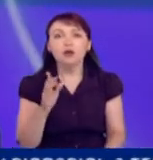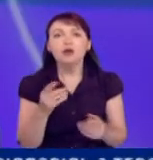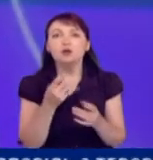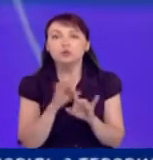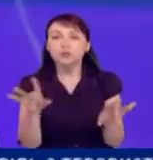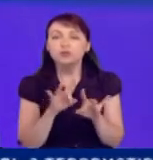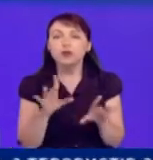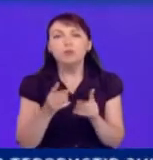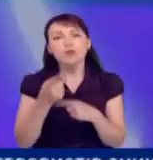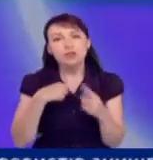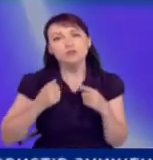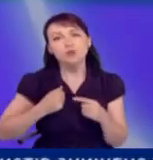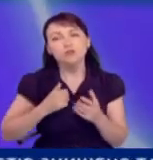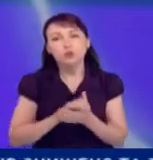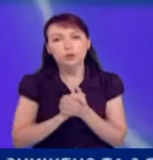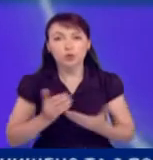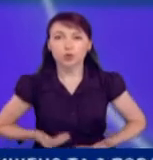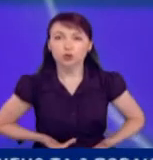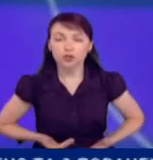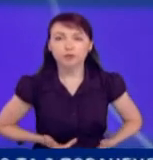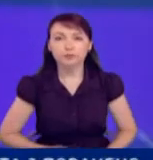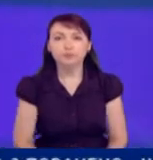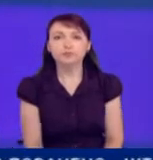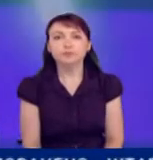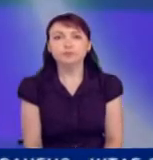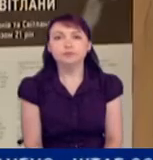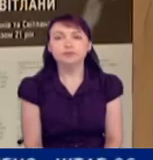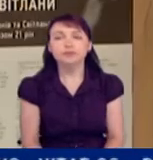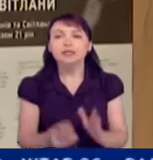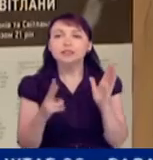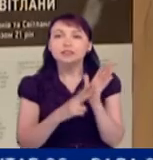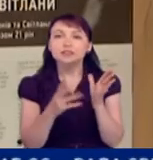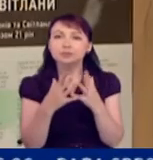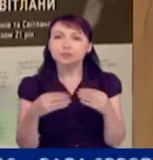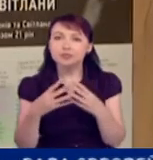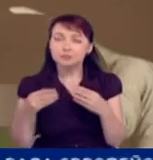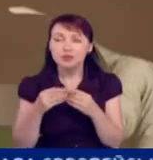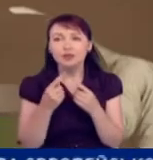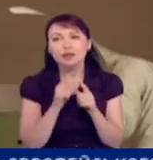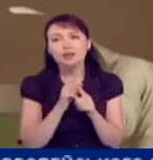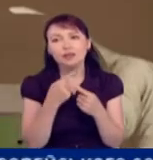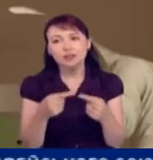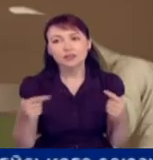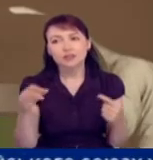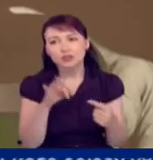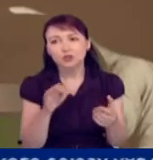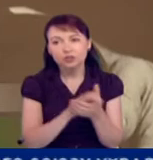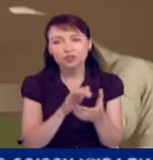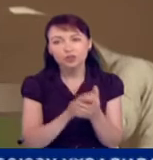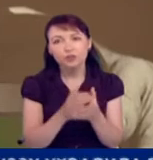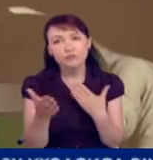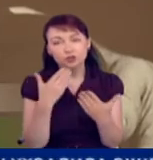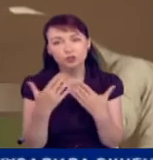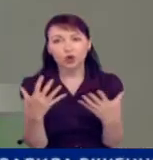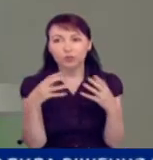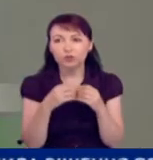до мирного життя. Продовжить Ольга Киселевич. 7 сімей та стільки ж різних історій знайомств і відносин об'єднує